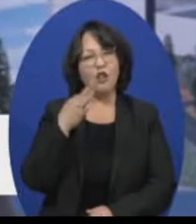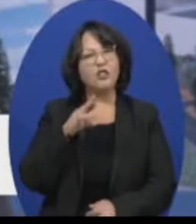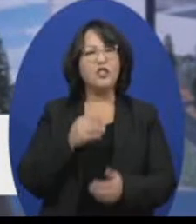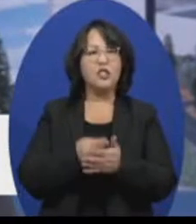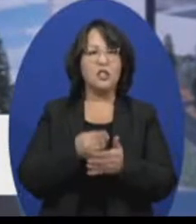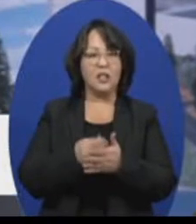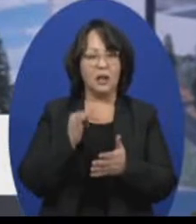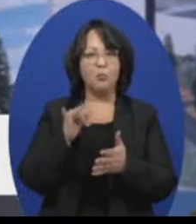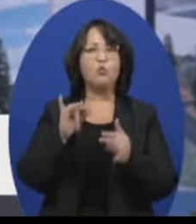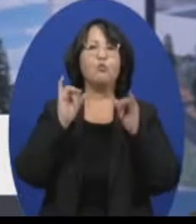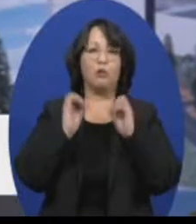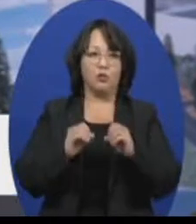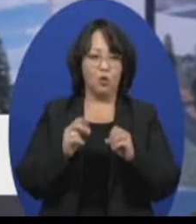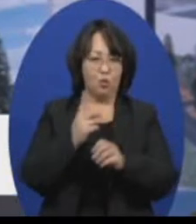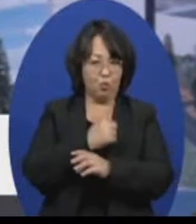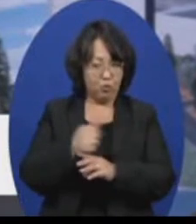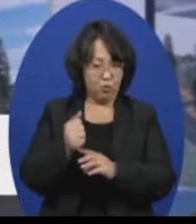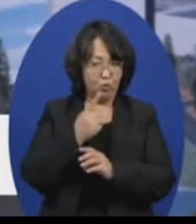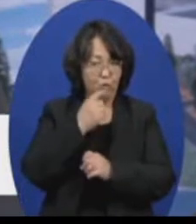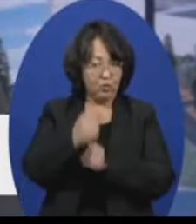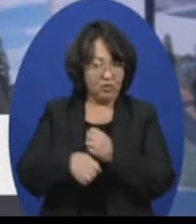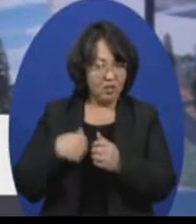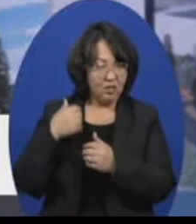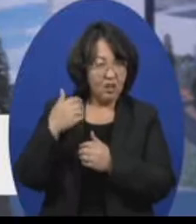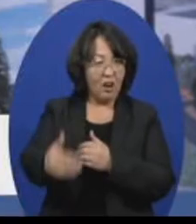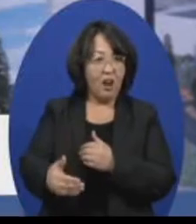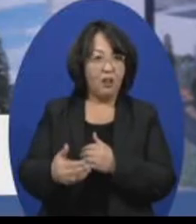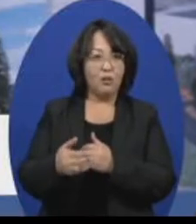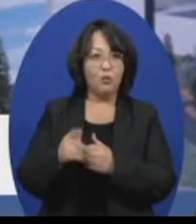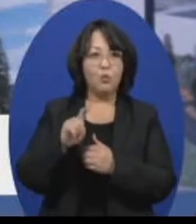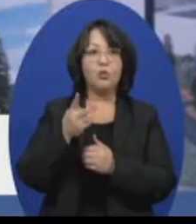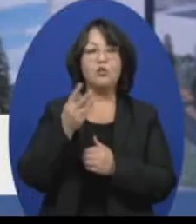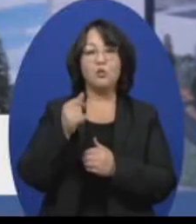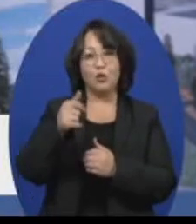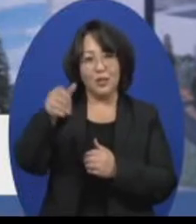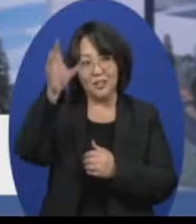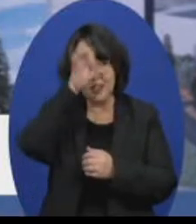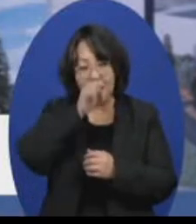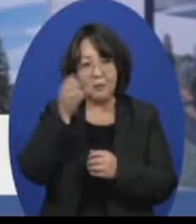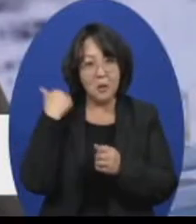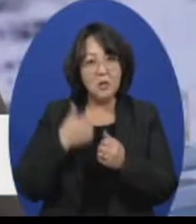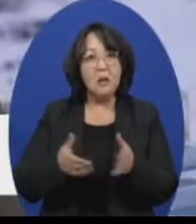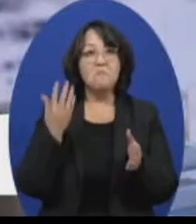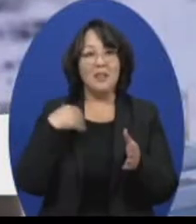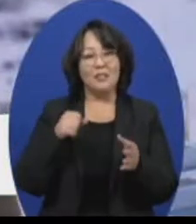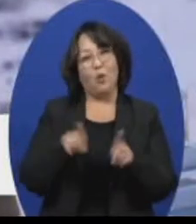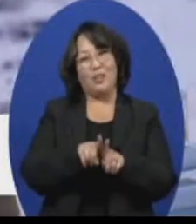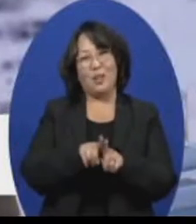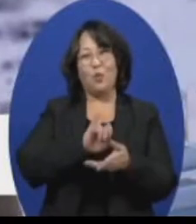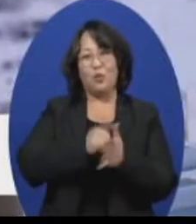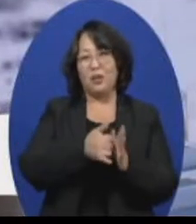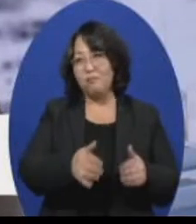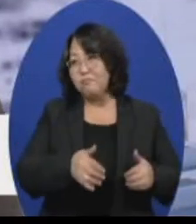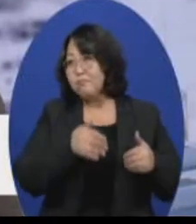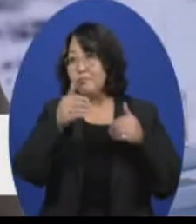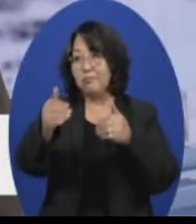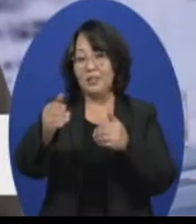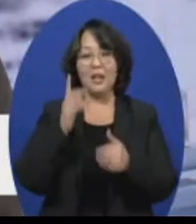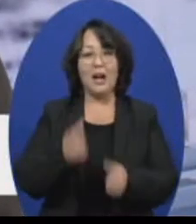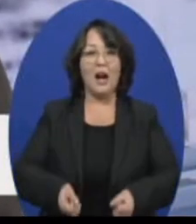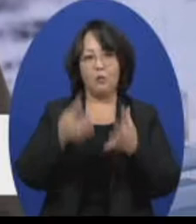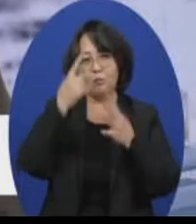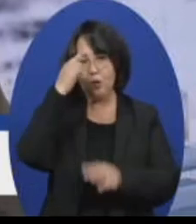бүтээн байгуулалт түүний үр дүн бол 100 жилийн дараа хүмүүсийн өмнөх сайттай цог бас ингэж л тод харагдана гэж бодож байгаа. Монгол улсын оюуны